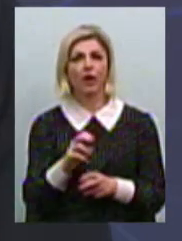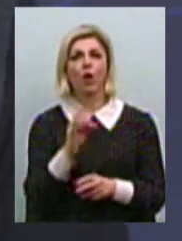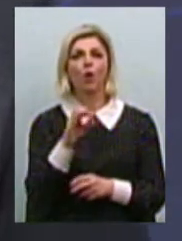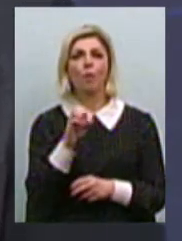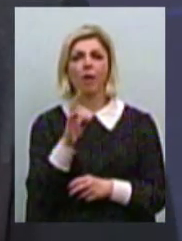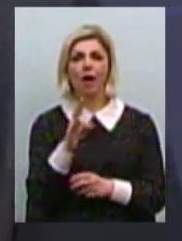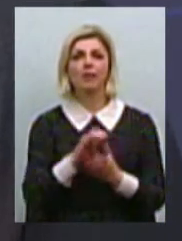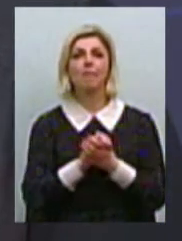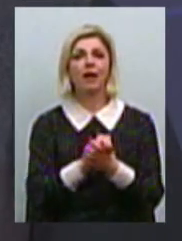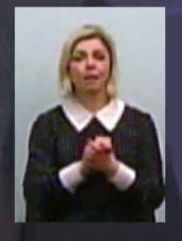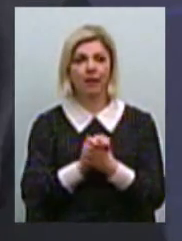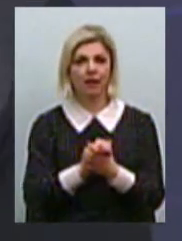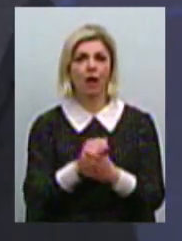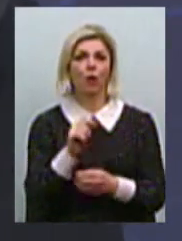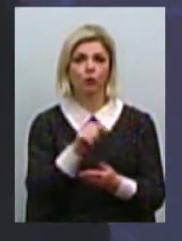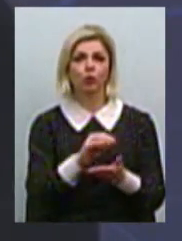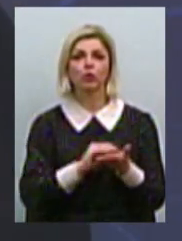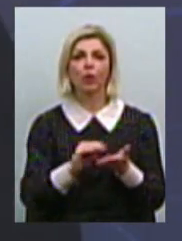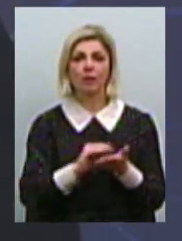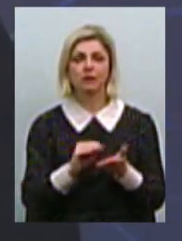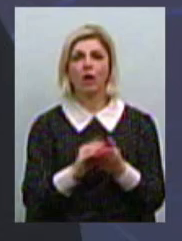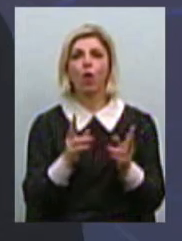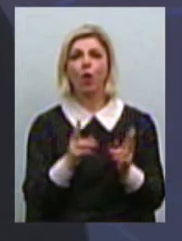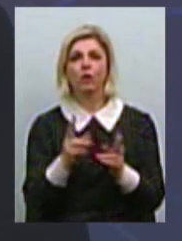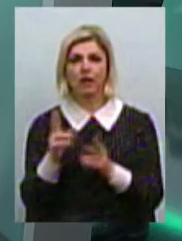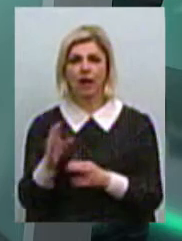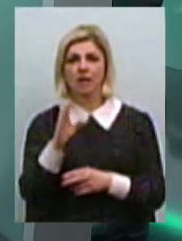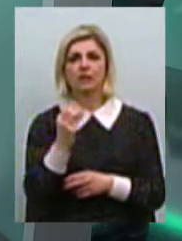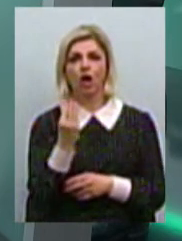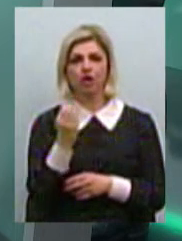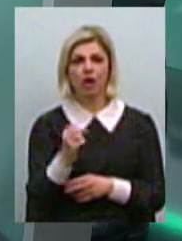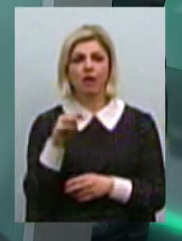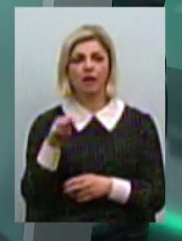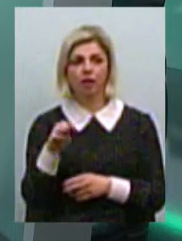Тут розміщені уривки